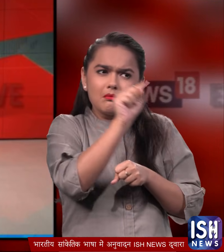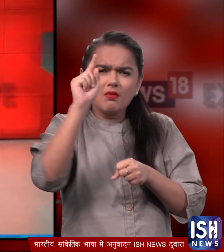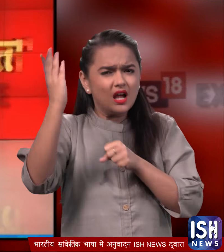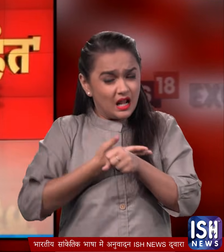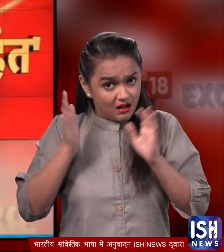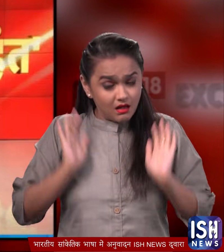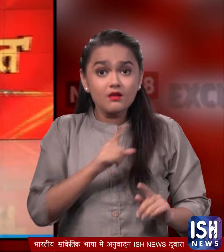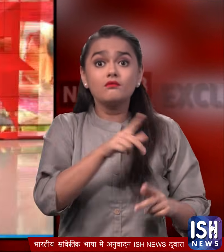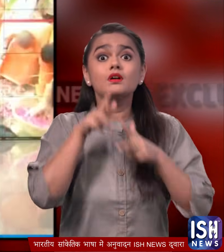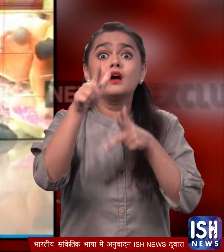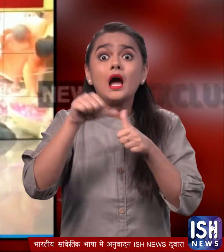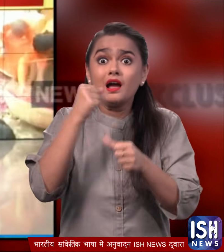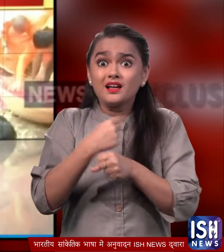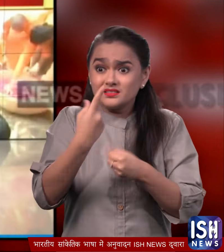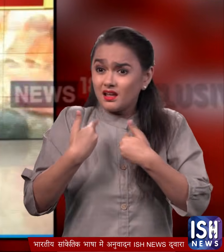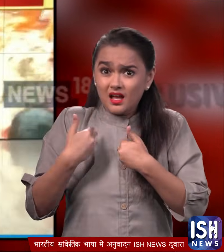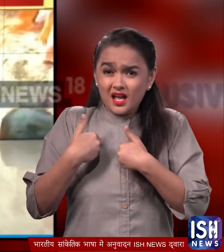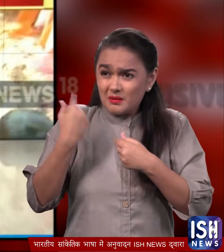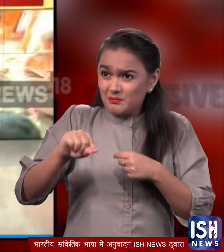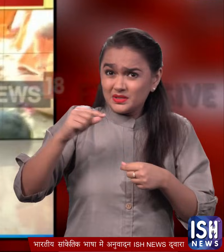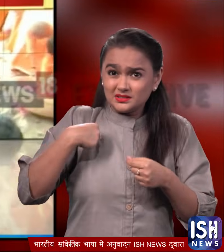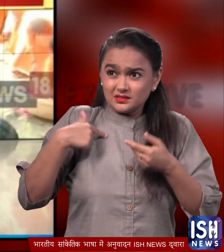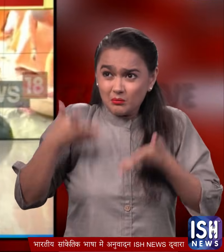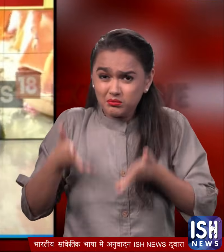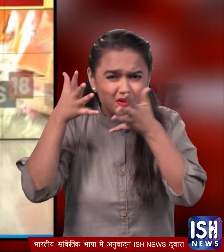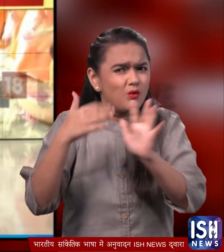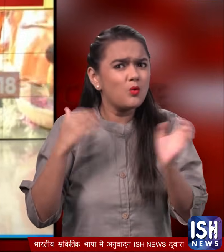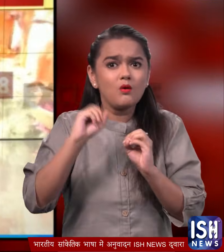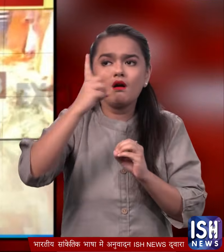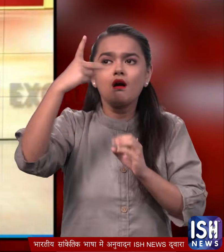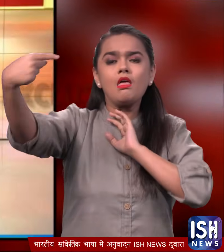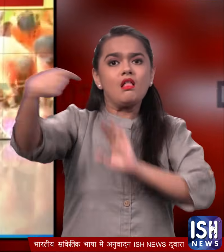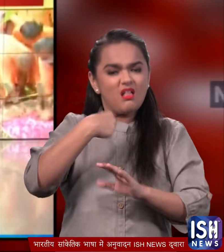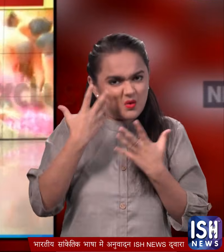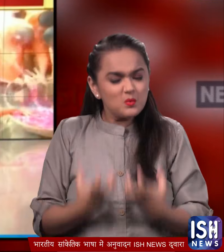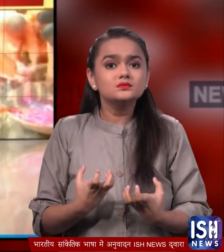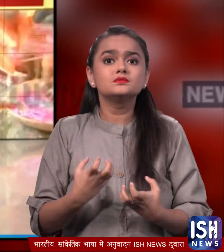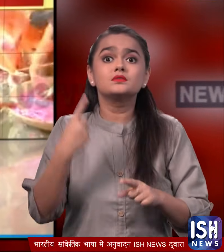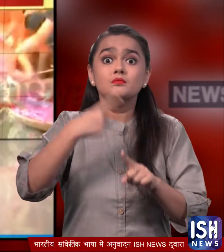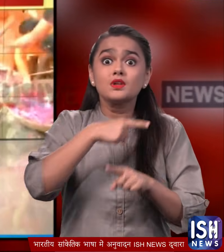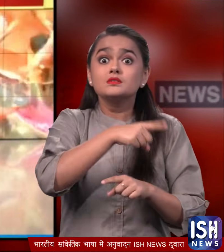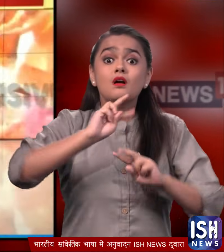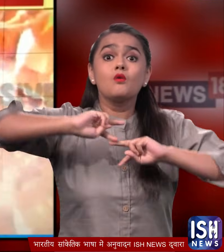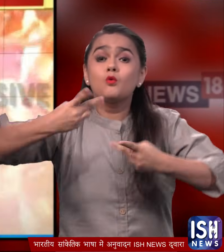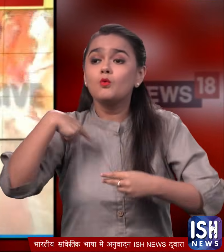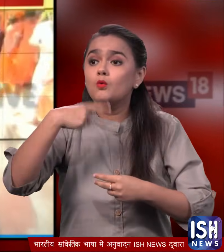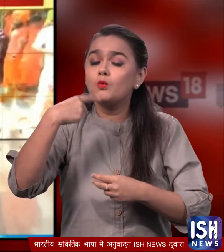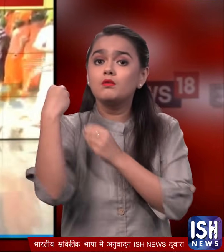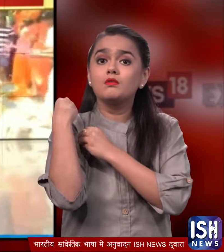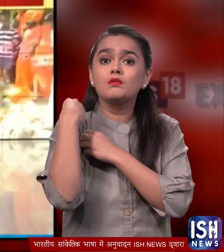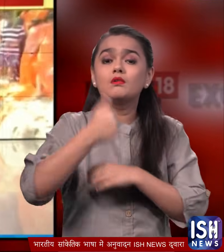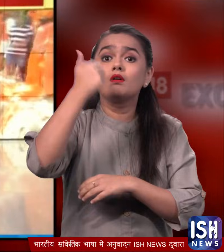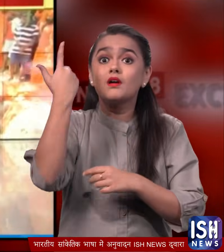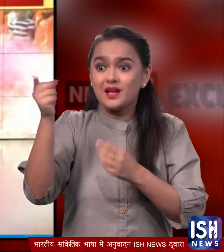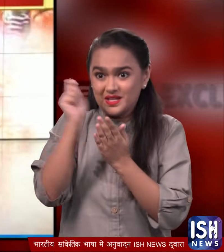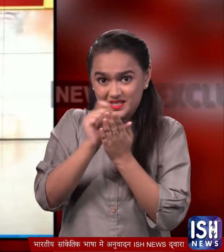ने खुद को आरोपी नहीं बल्कि पीड़ित बताना चाहा। इस बीच महंत नरेंद्र गिरी के उत्तराधिकारी पर भी पेच फंसता दिखा। उनके